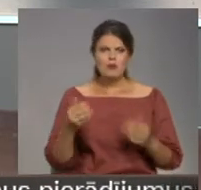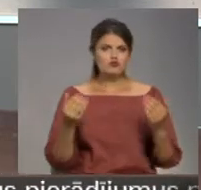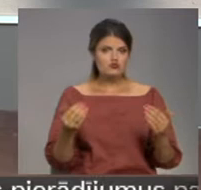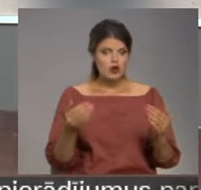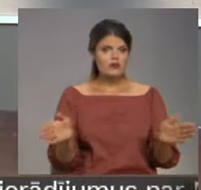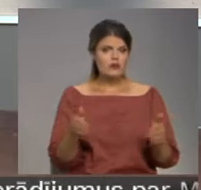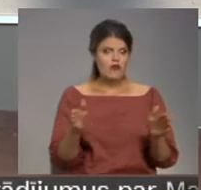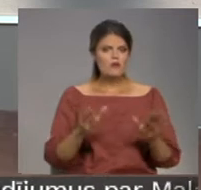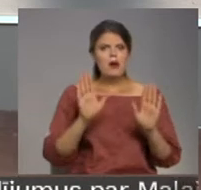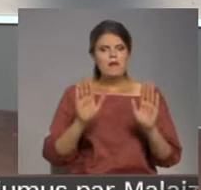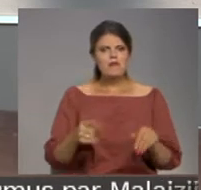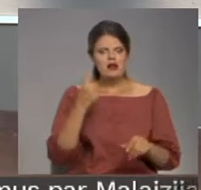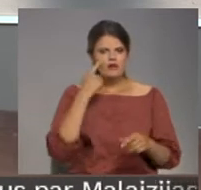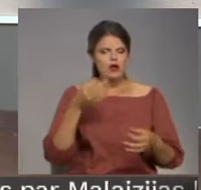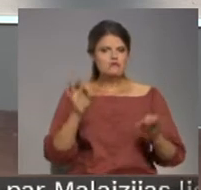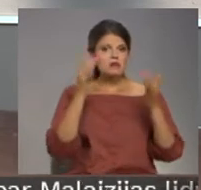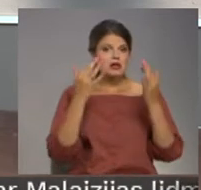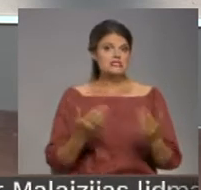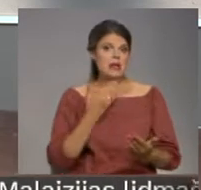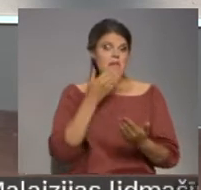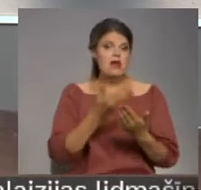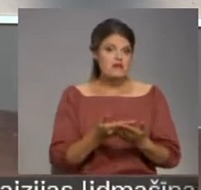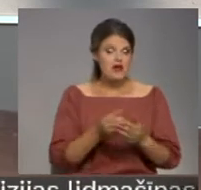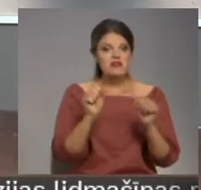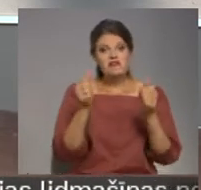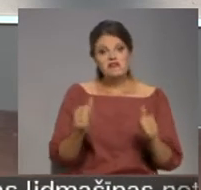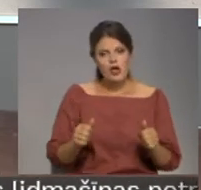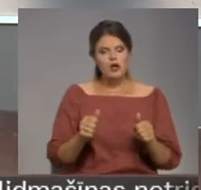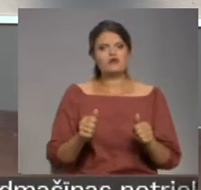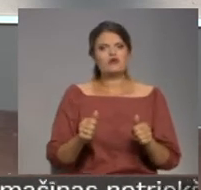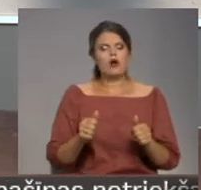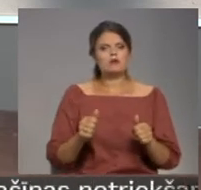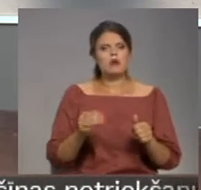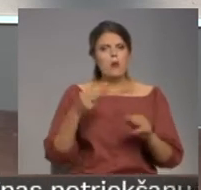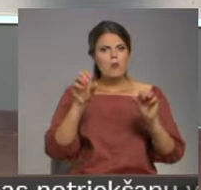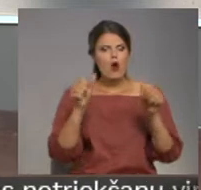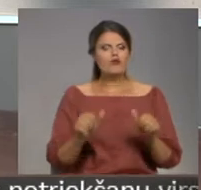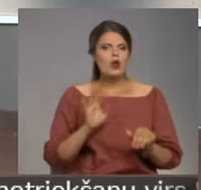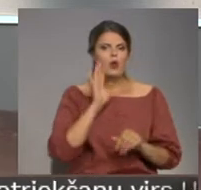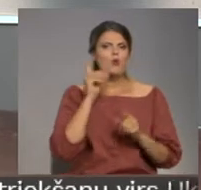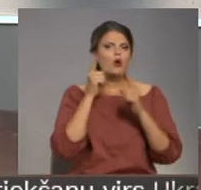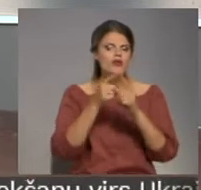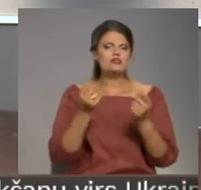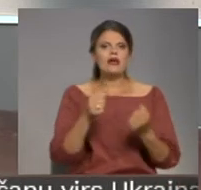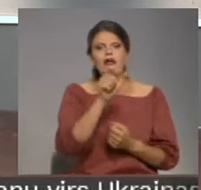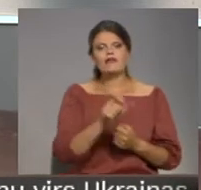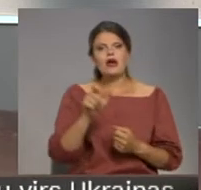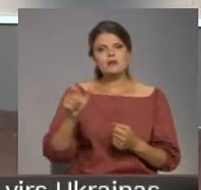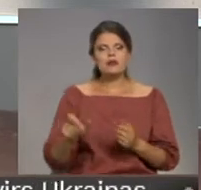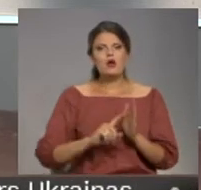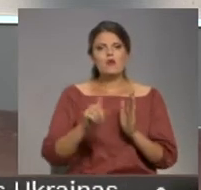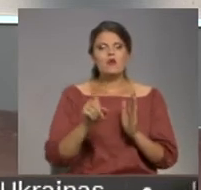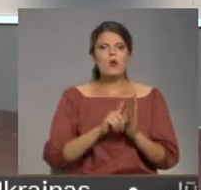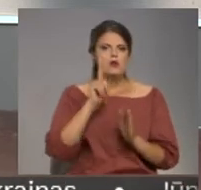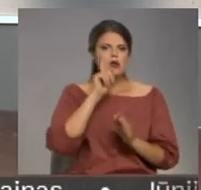Un šodien fórumā par vienu no risinājumiem tika piedāvāts veidot mērķtiecīgu modeli potenciālo darbinieku mobilitātes celšanai.